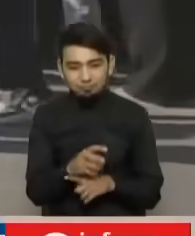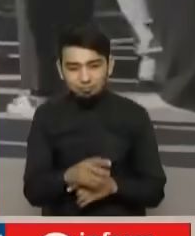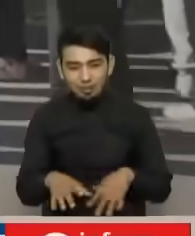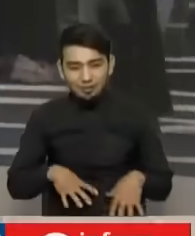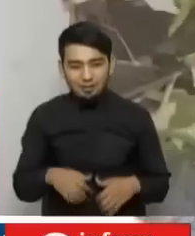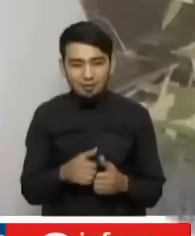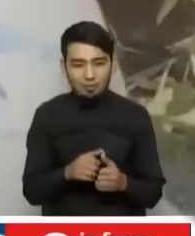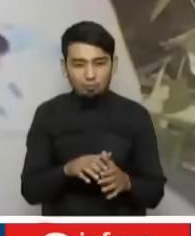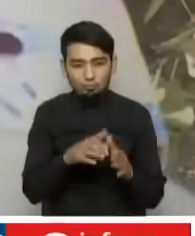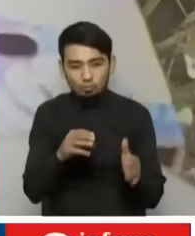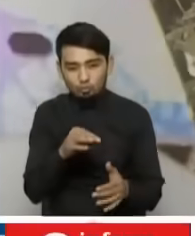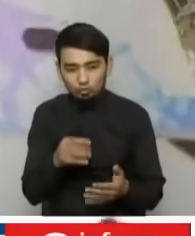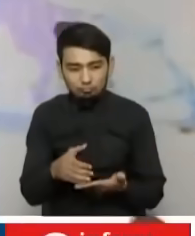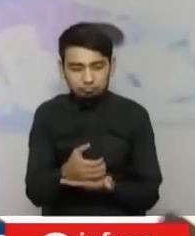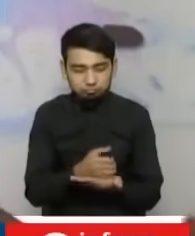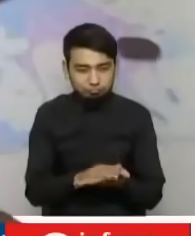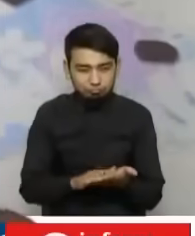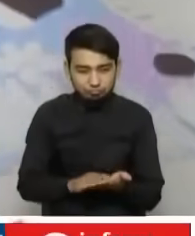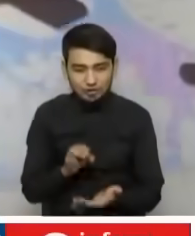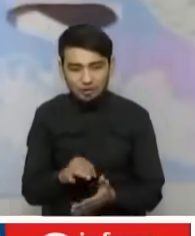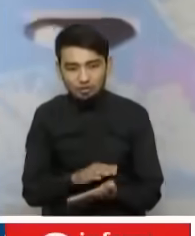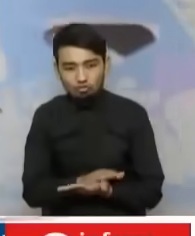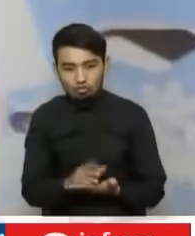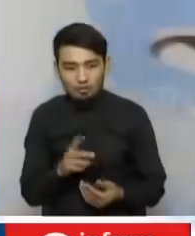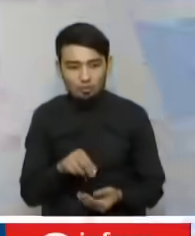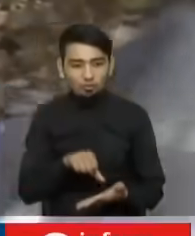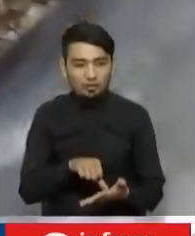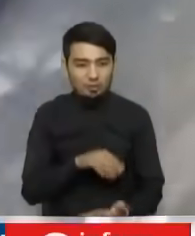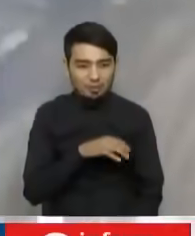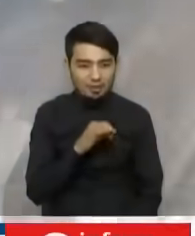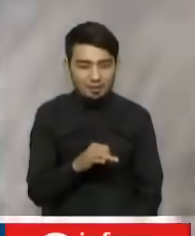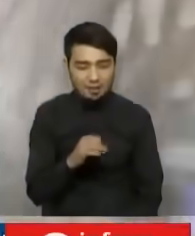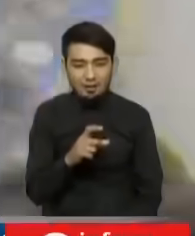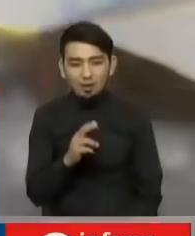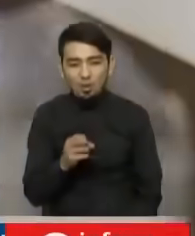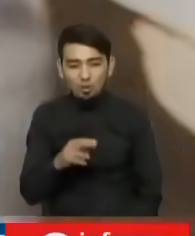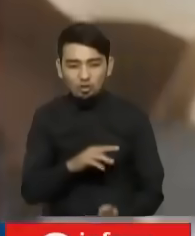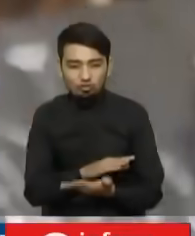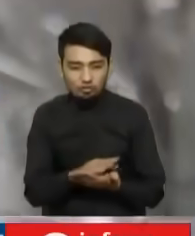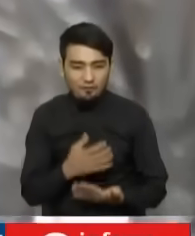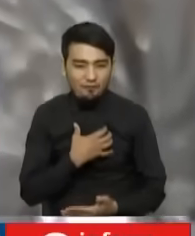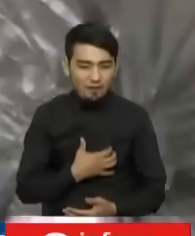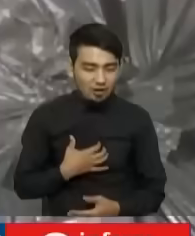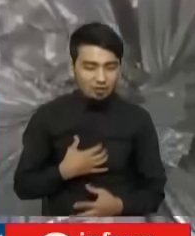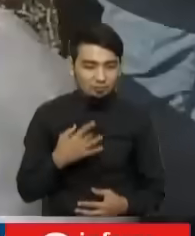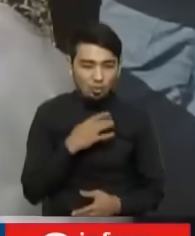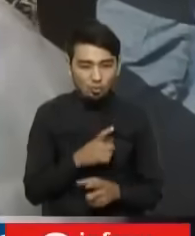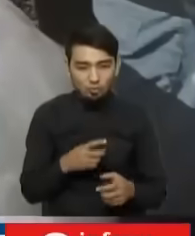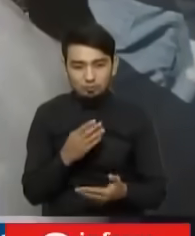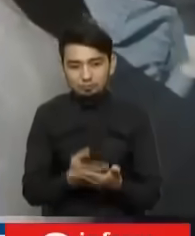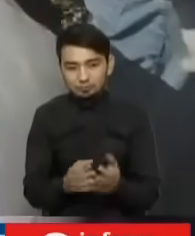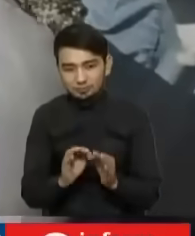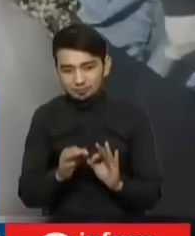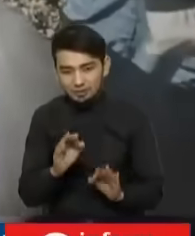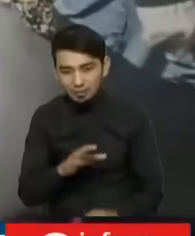жинап, аумақты ретке келтіріп, қала тазалығын сақтауға атсалысты. Және экологиялық мәдениеттің маңыздылығын көпшілікке түсіндіріп,